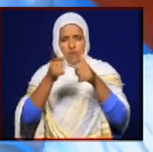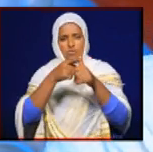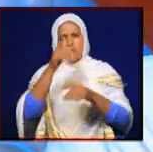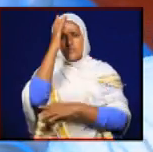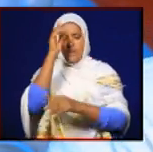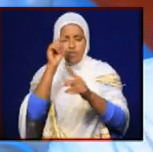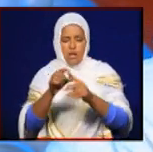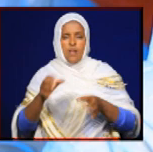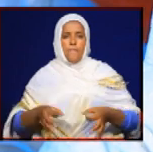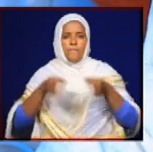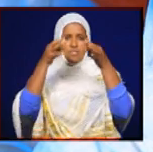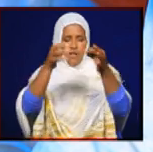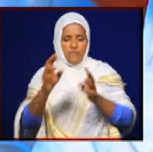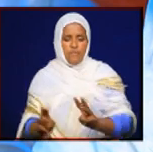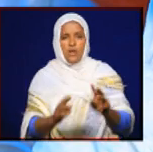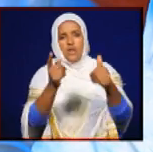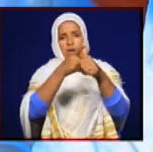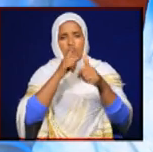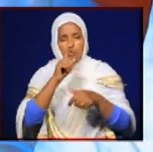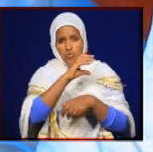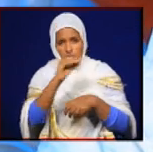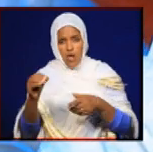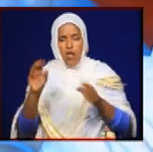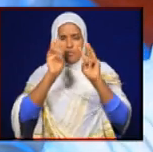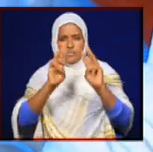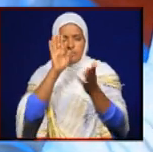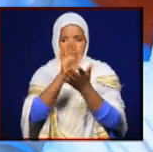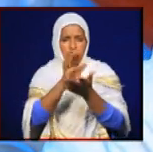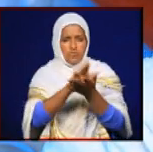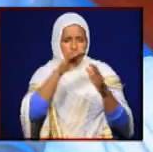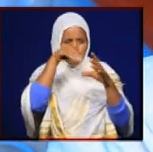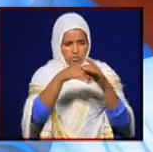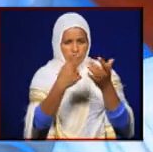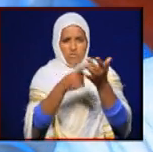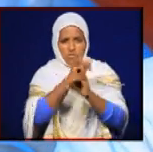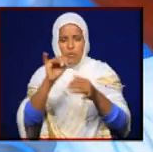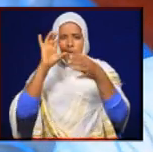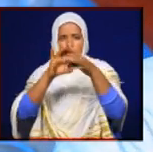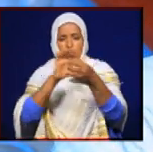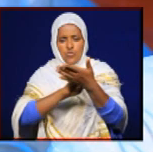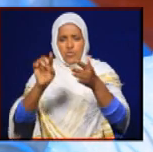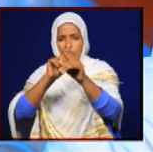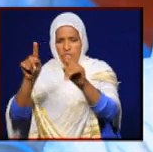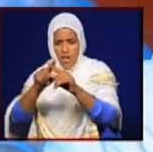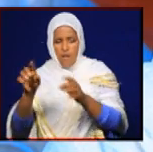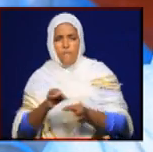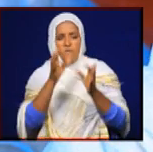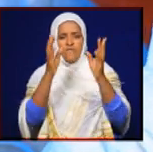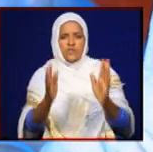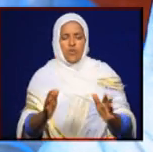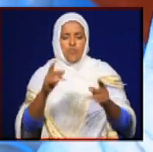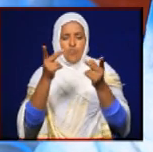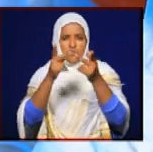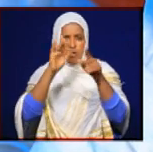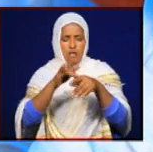ደግሞ አንደኛው የእግዚአብሔር ቃል የሚተላለፍበት መንገድ አንዱ ነው እና በሰንበት ትምህርት ቤቶችም እንደዚሁ በማኅበረ ቅዱሳንም በተለያዩ